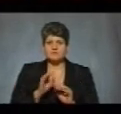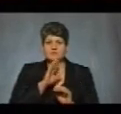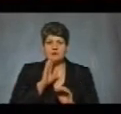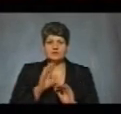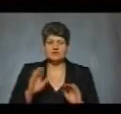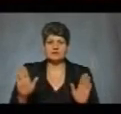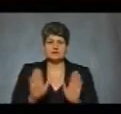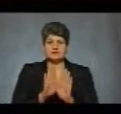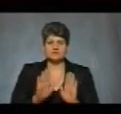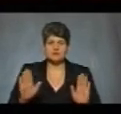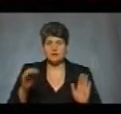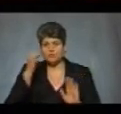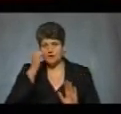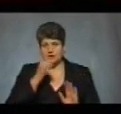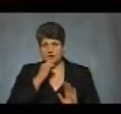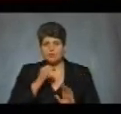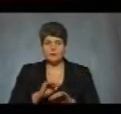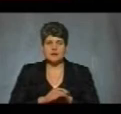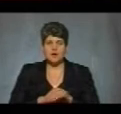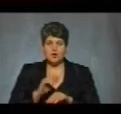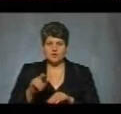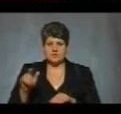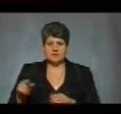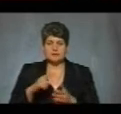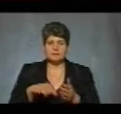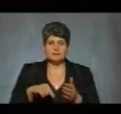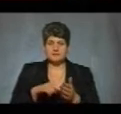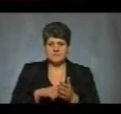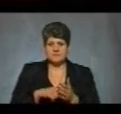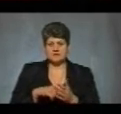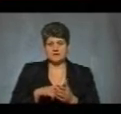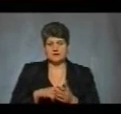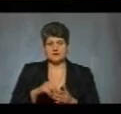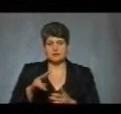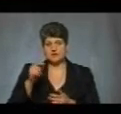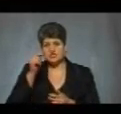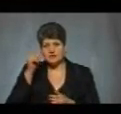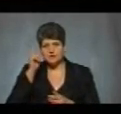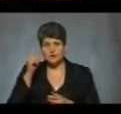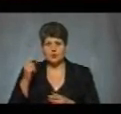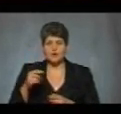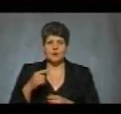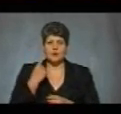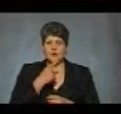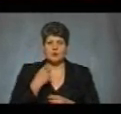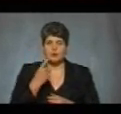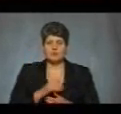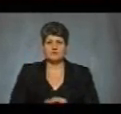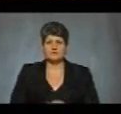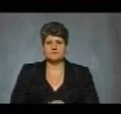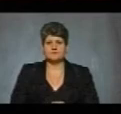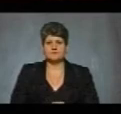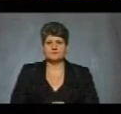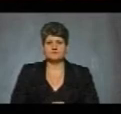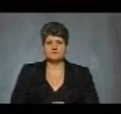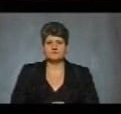діти заколядували та подякували благодійникам з міста Оломоуц чеською мовою. А била тато виздічка велице